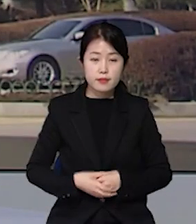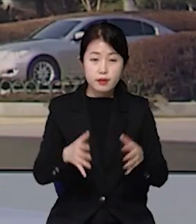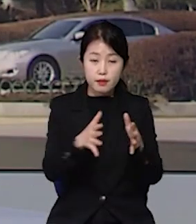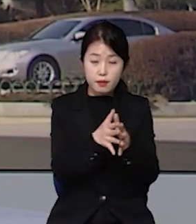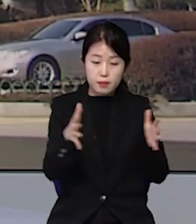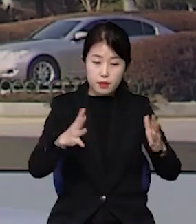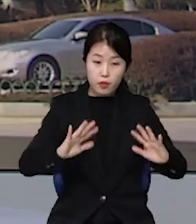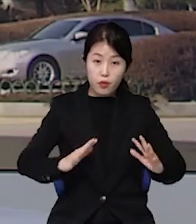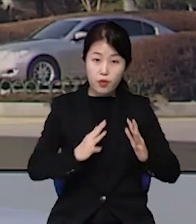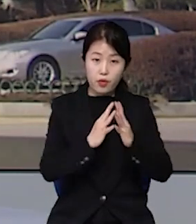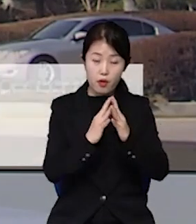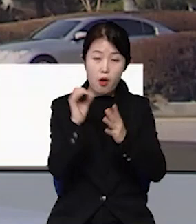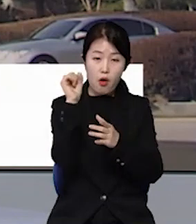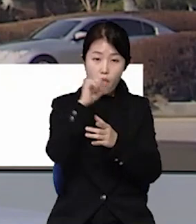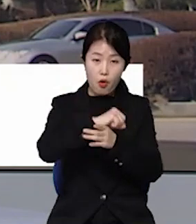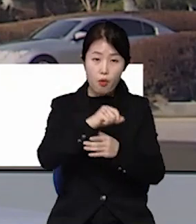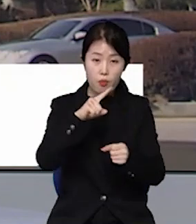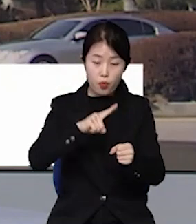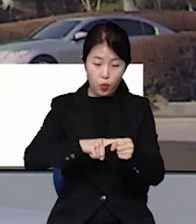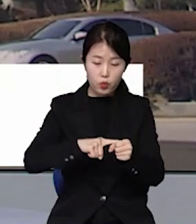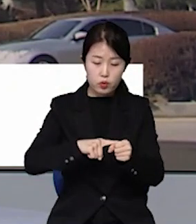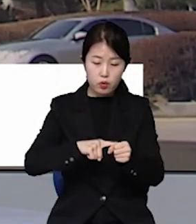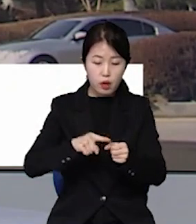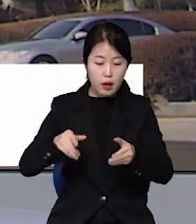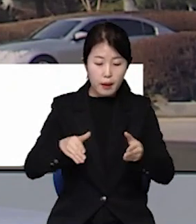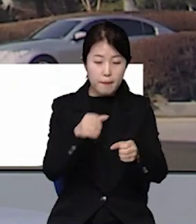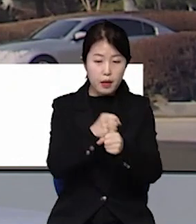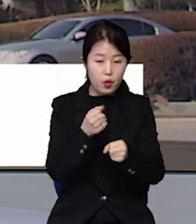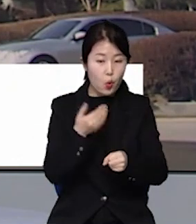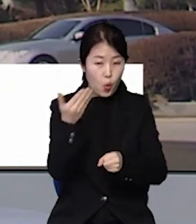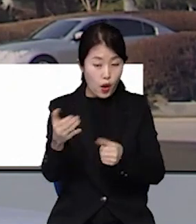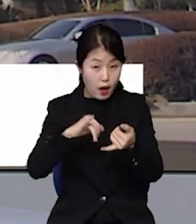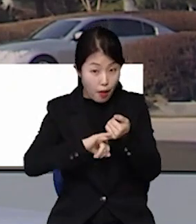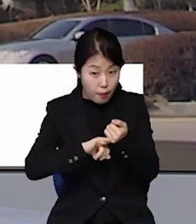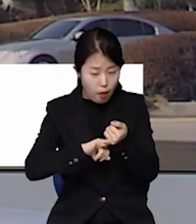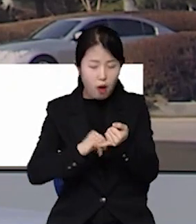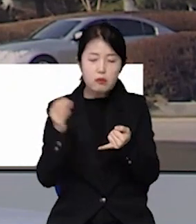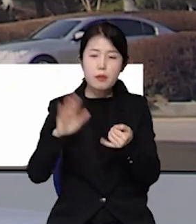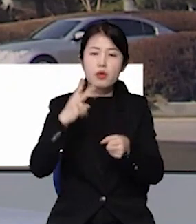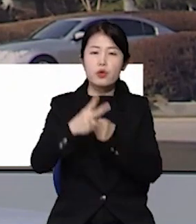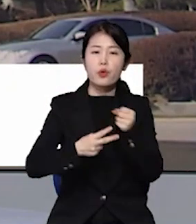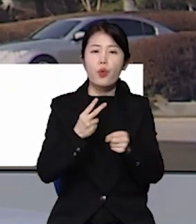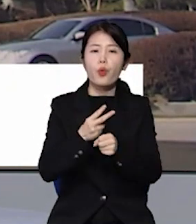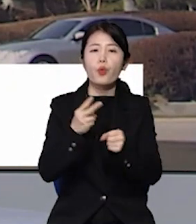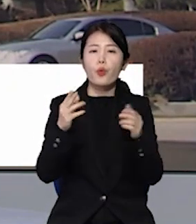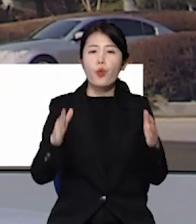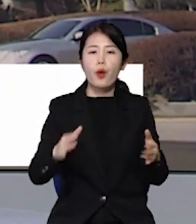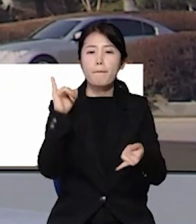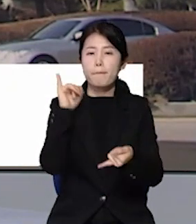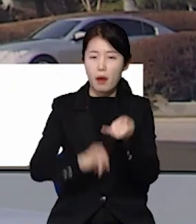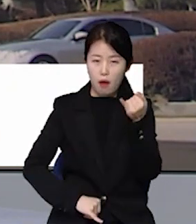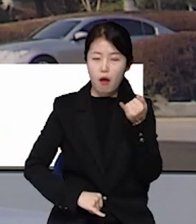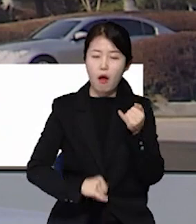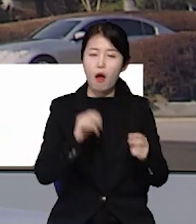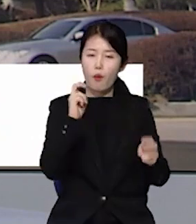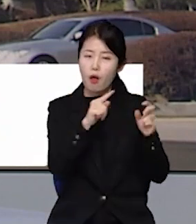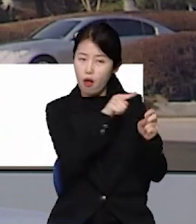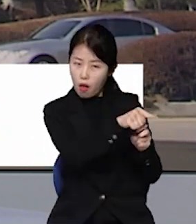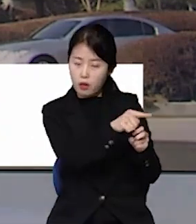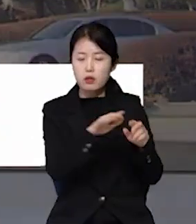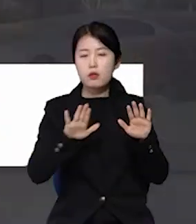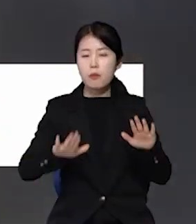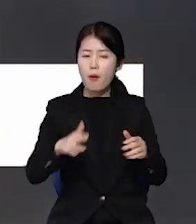아파트 건설 승인을 목적으로 기부 체납을 약속했던 건설사가 2년째 약속을 이행하지 않아 법적 다툼이